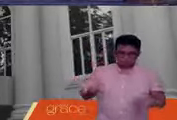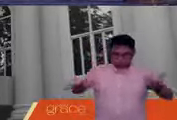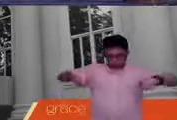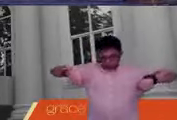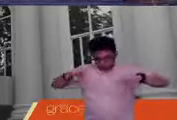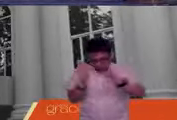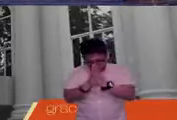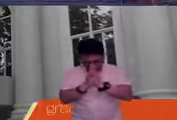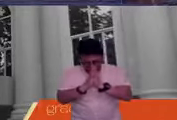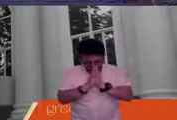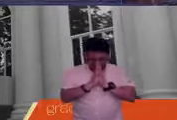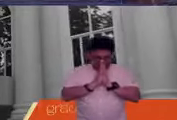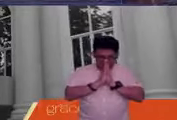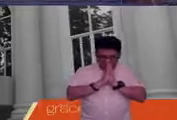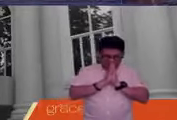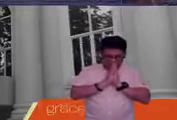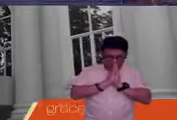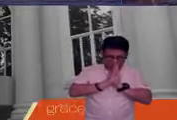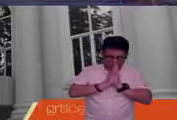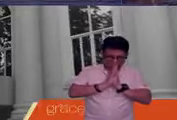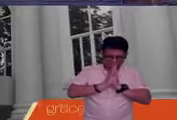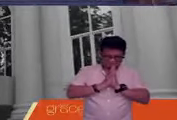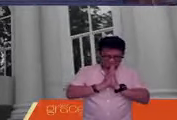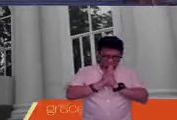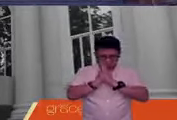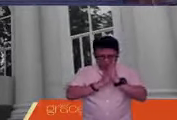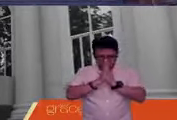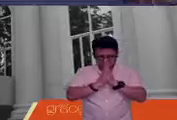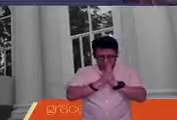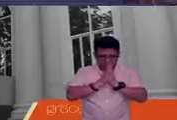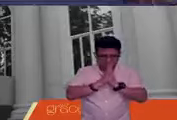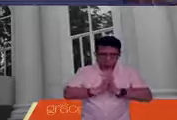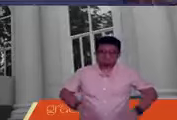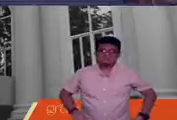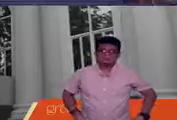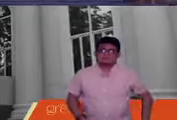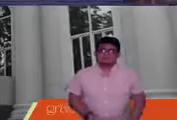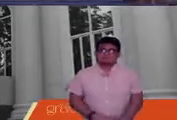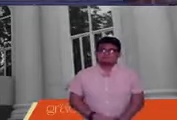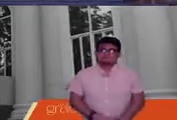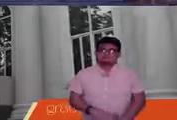us pray. Ever hit